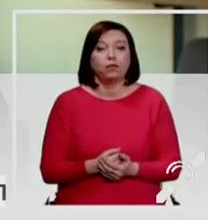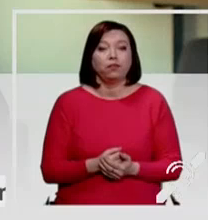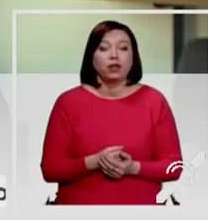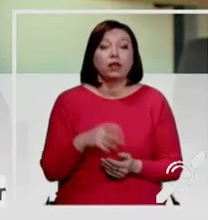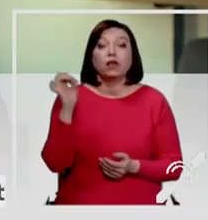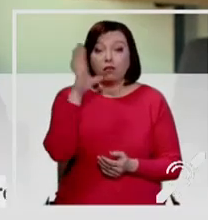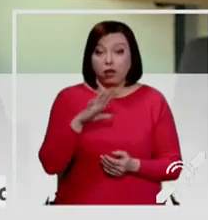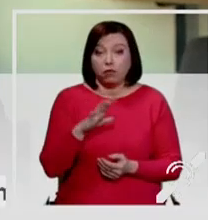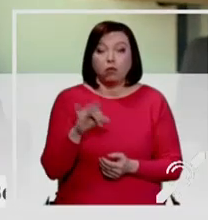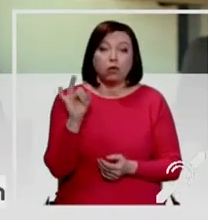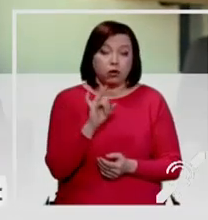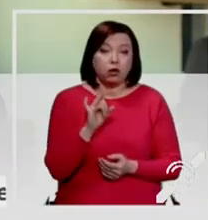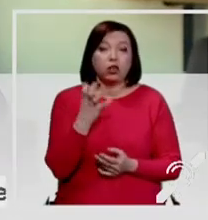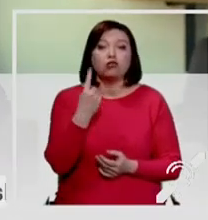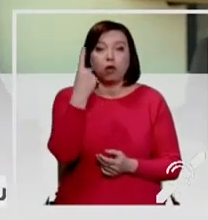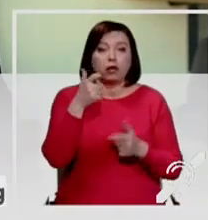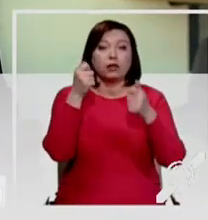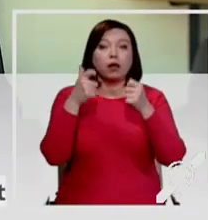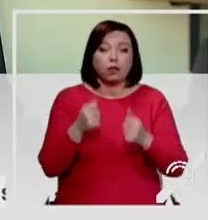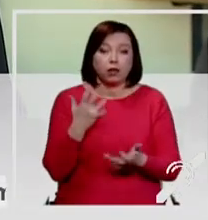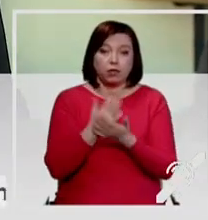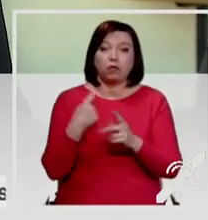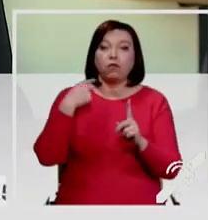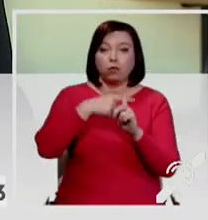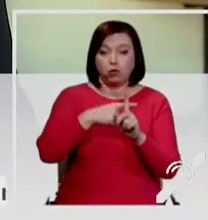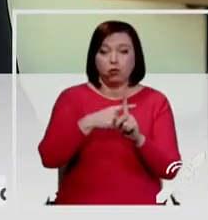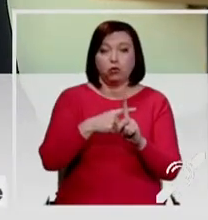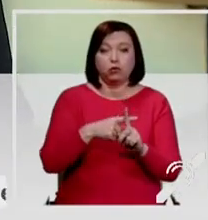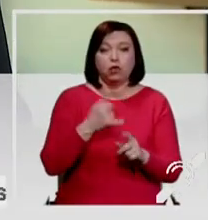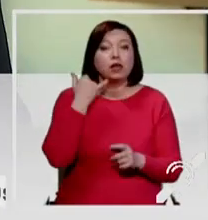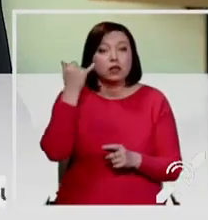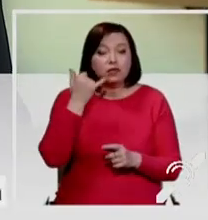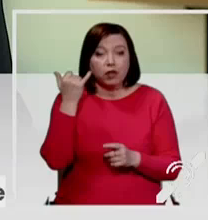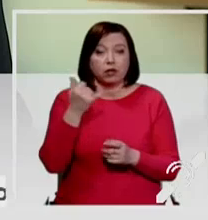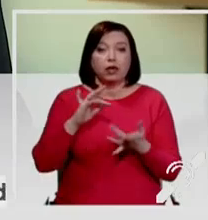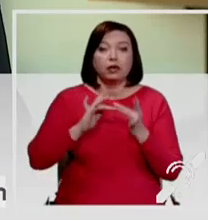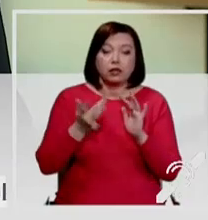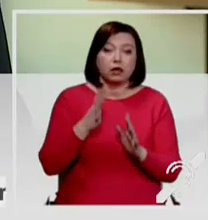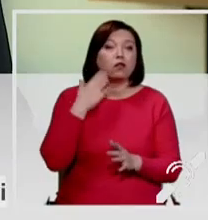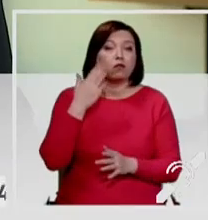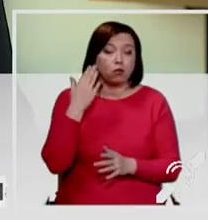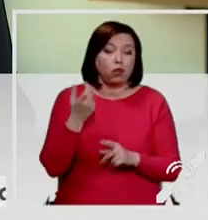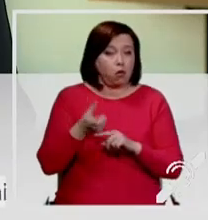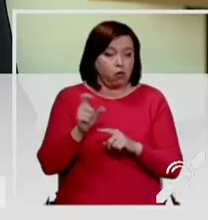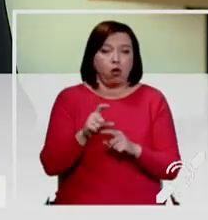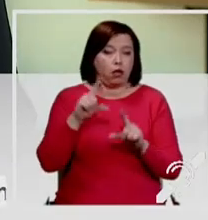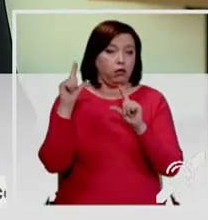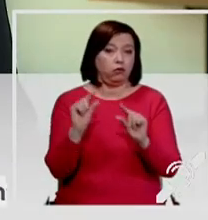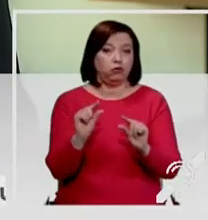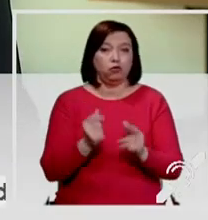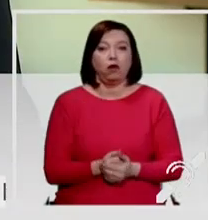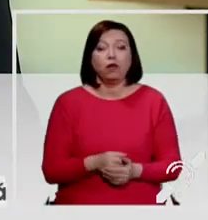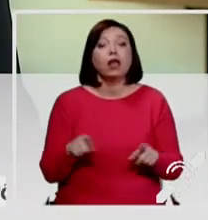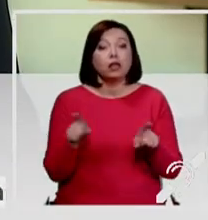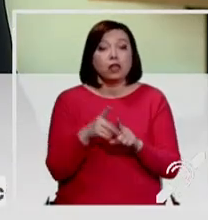Uniunea Europeană și încă un abonament, noi avem inclus trafic cu România, adică abonament mai accesibil. La fel,